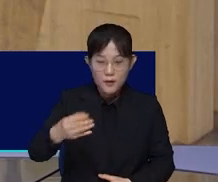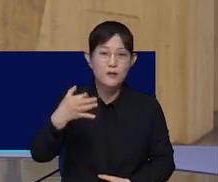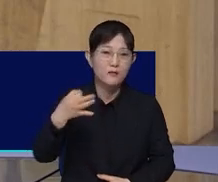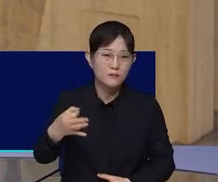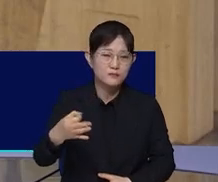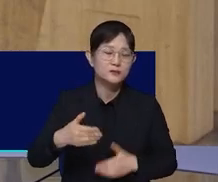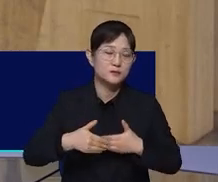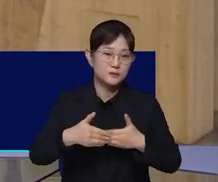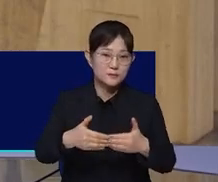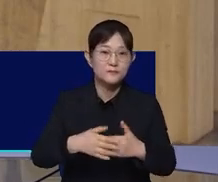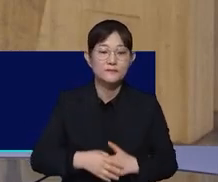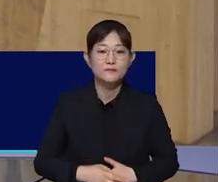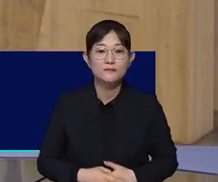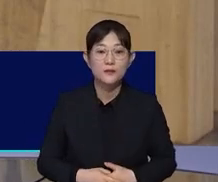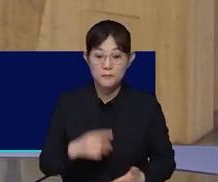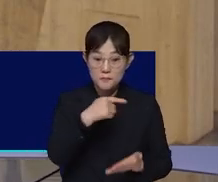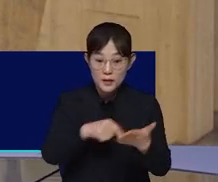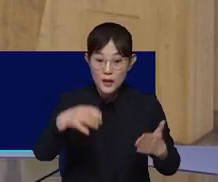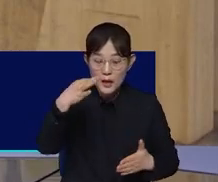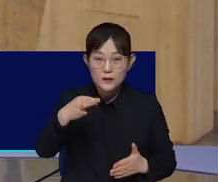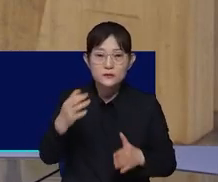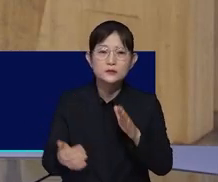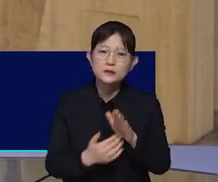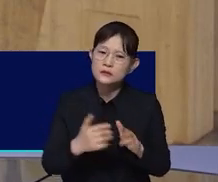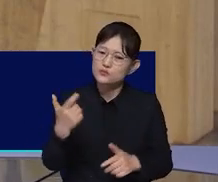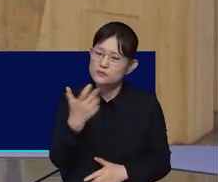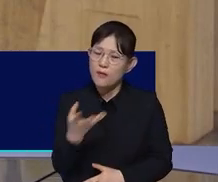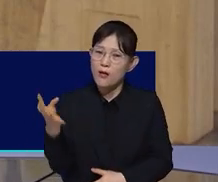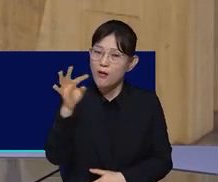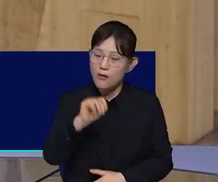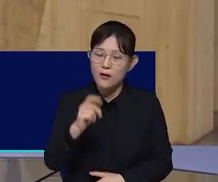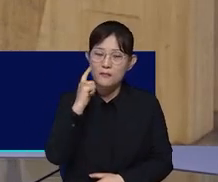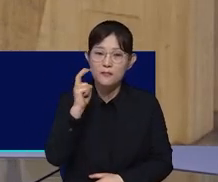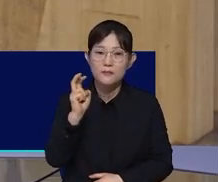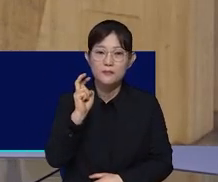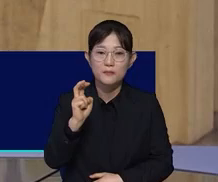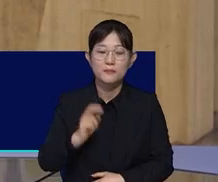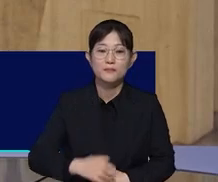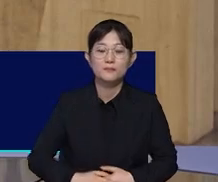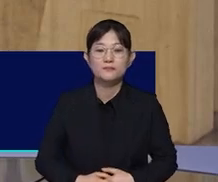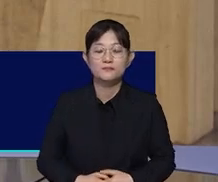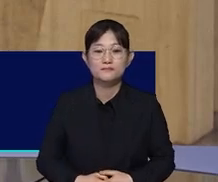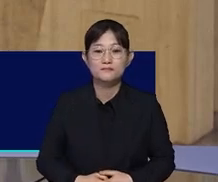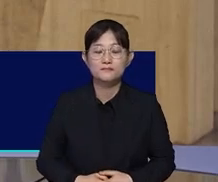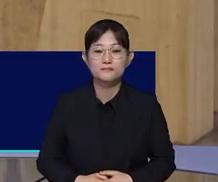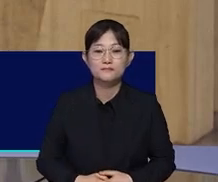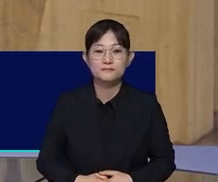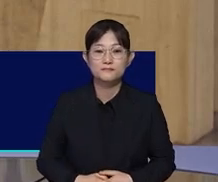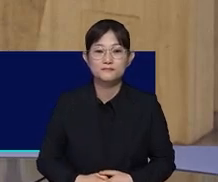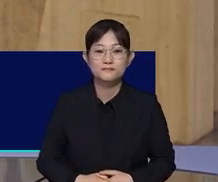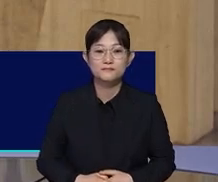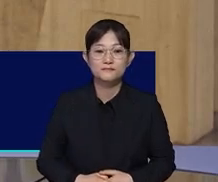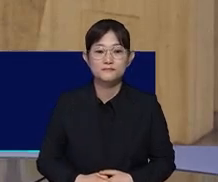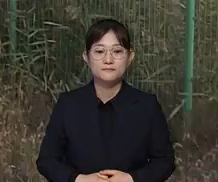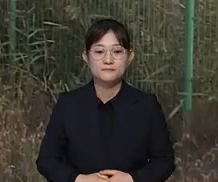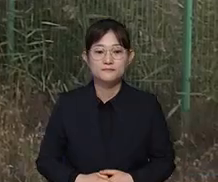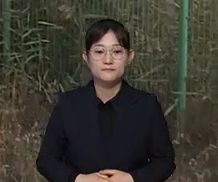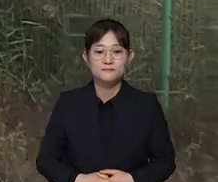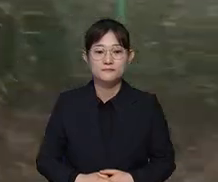벌어진 일인데요. 피해는 수십억 원에 이를 것으로 우려되고 있습니다. 박성호 기자의 단독 보도입니다.